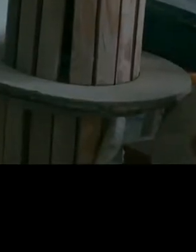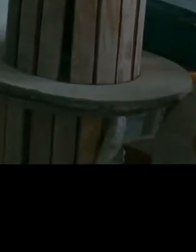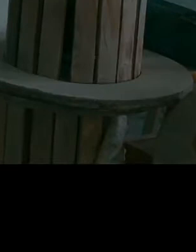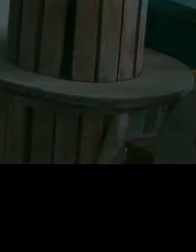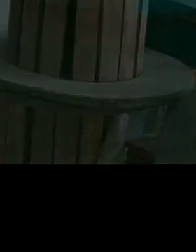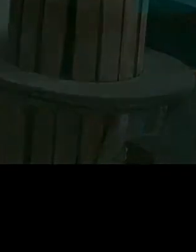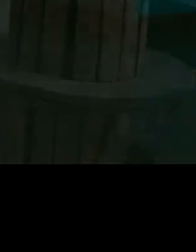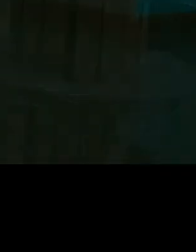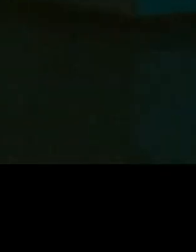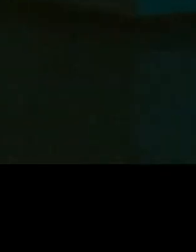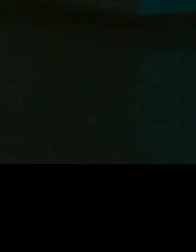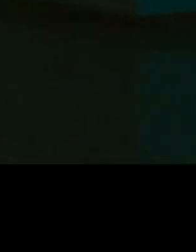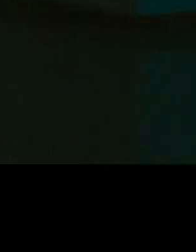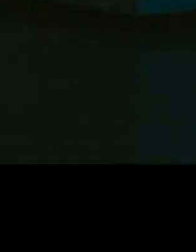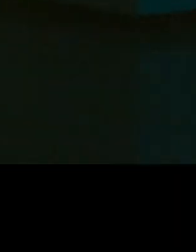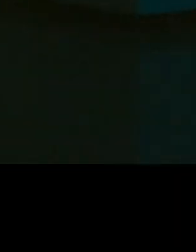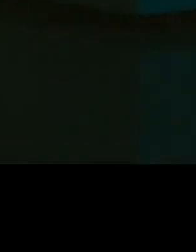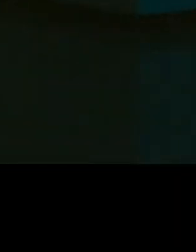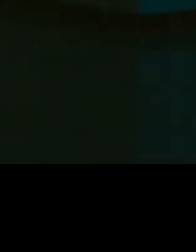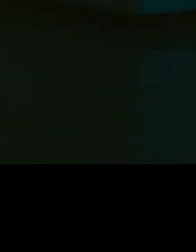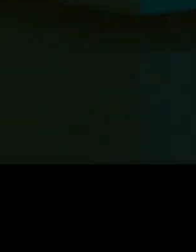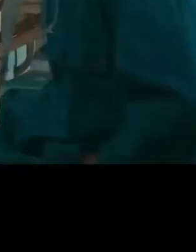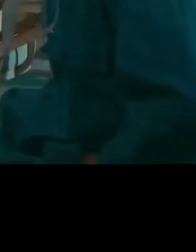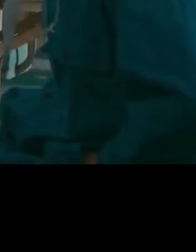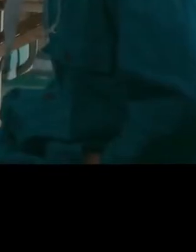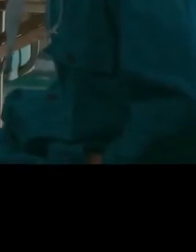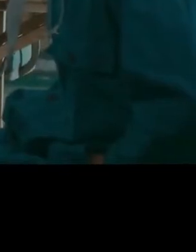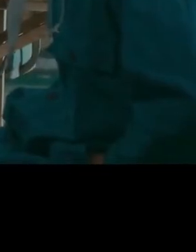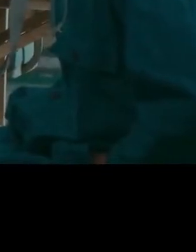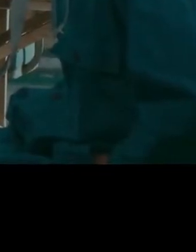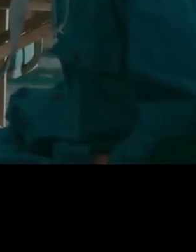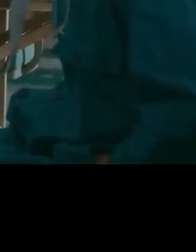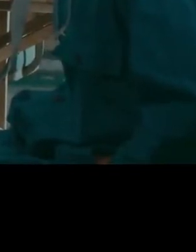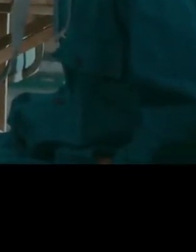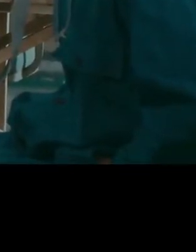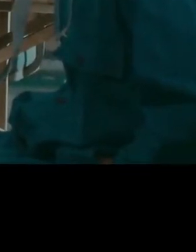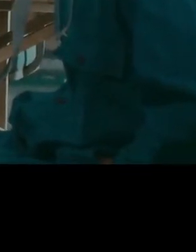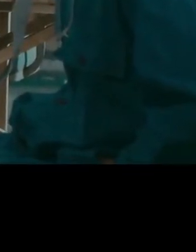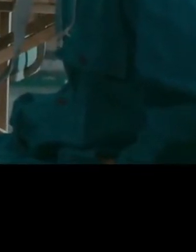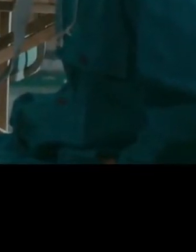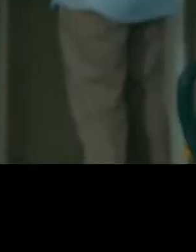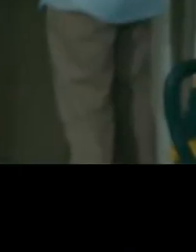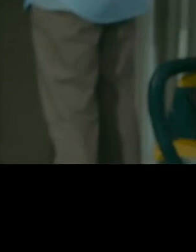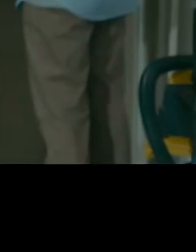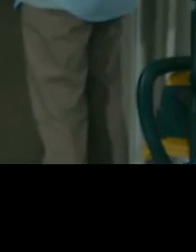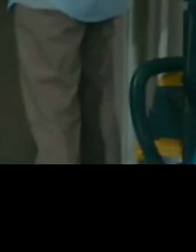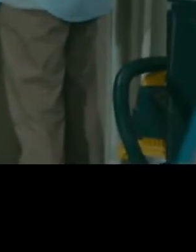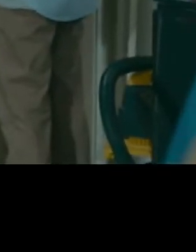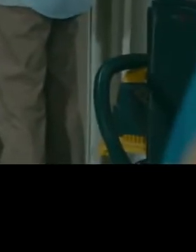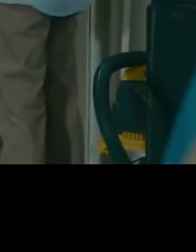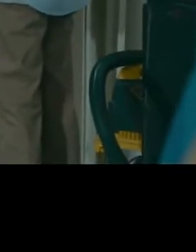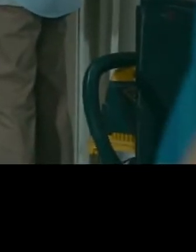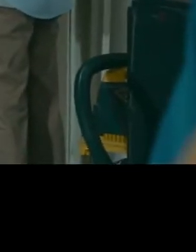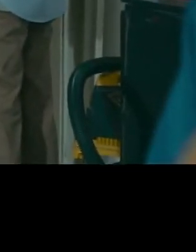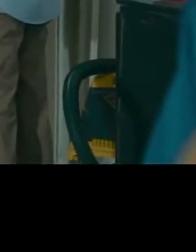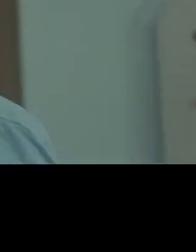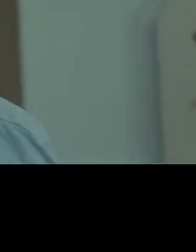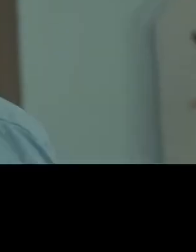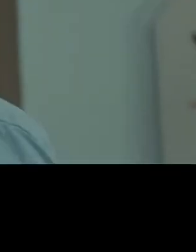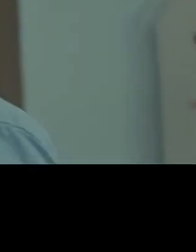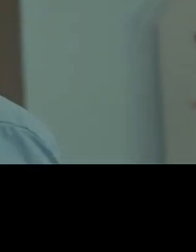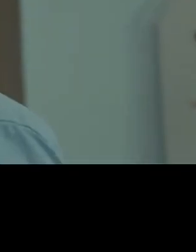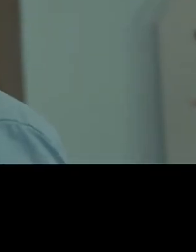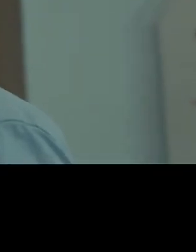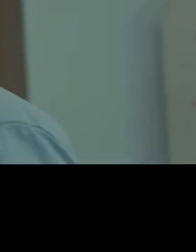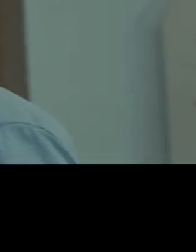현실적인 내용과 묵직한 메시지를 담은 영화 나는 나를 해고하지 않는다입니다. 올 하반기 시작 전에 우리